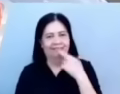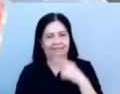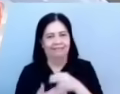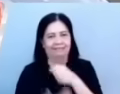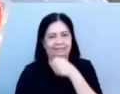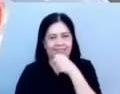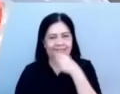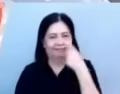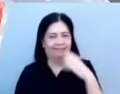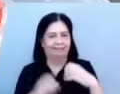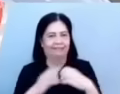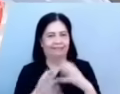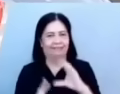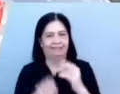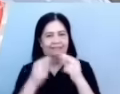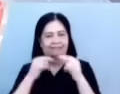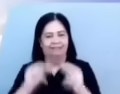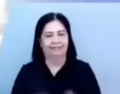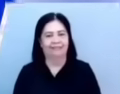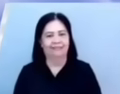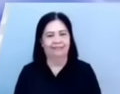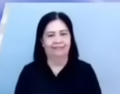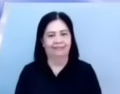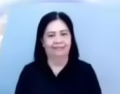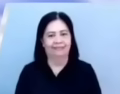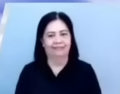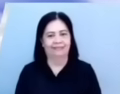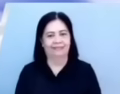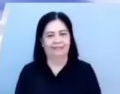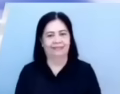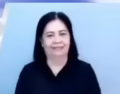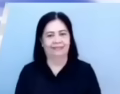GMA Integrated News.